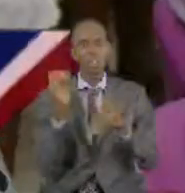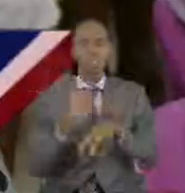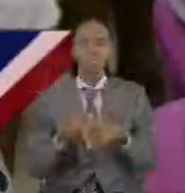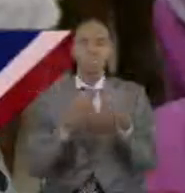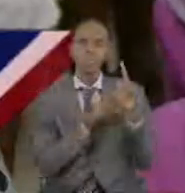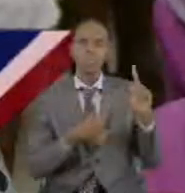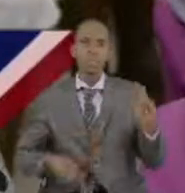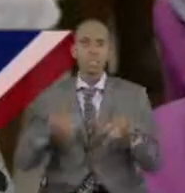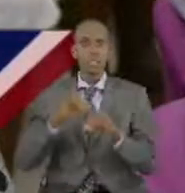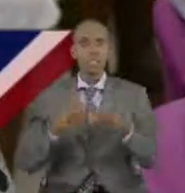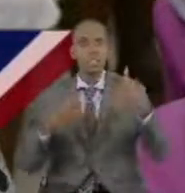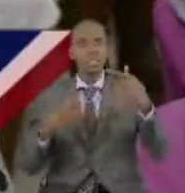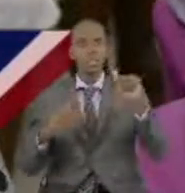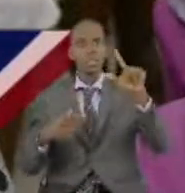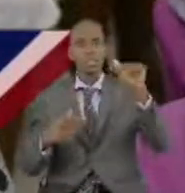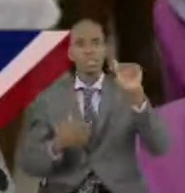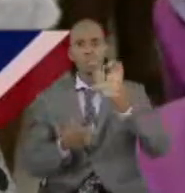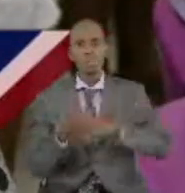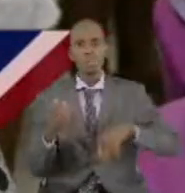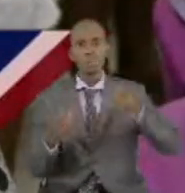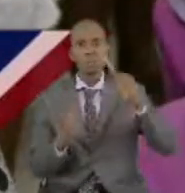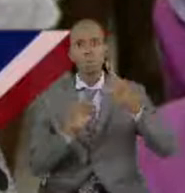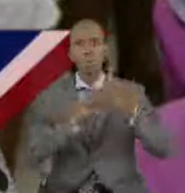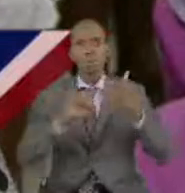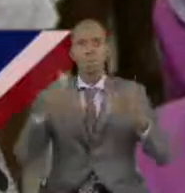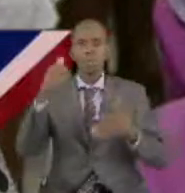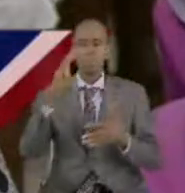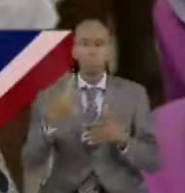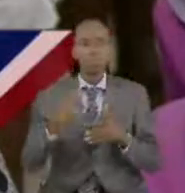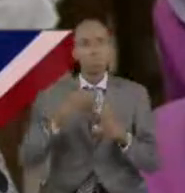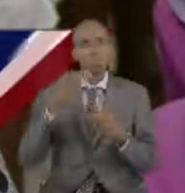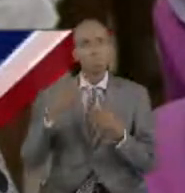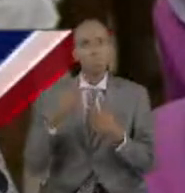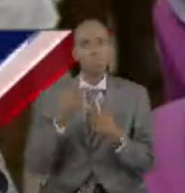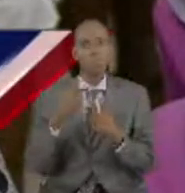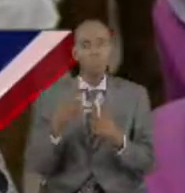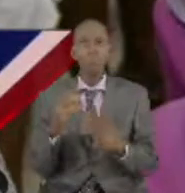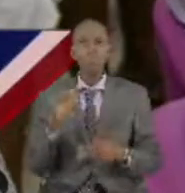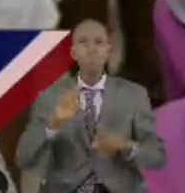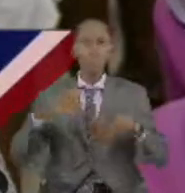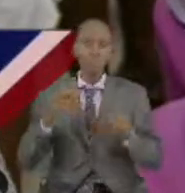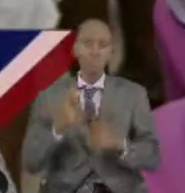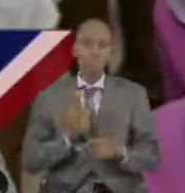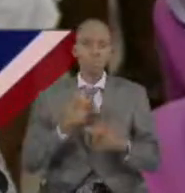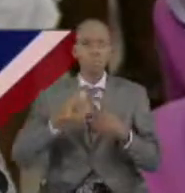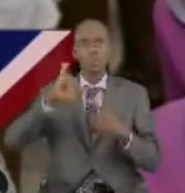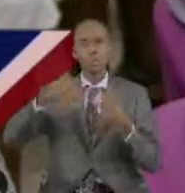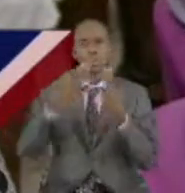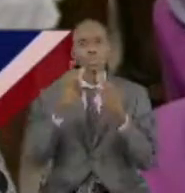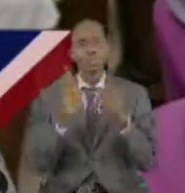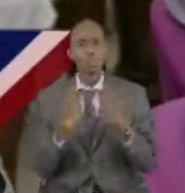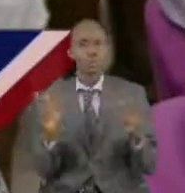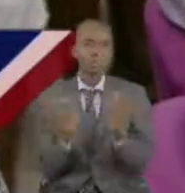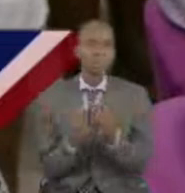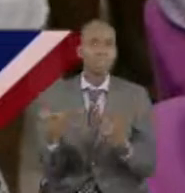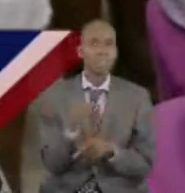galates chapitre 1 verser 17 heures et je ne montais points à jérusalem vers ce